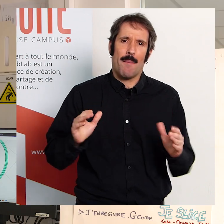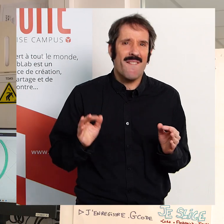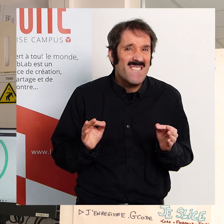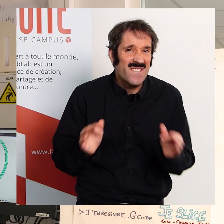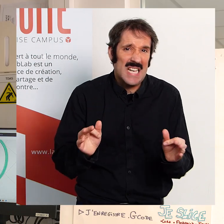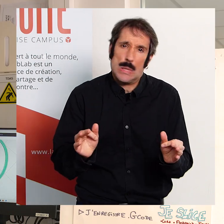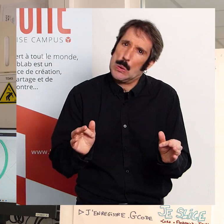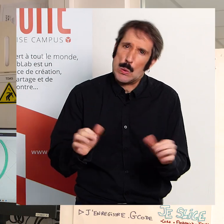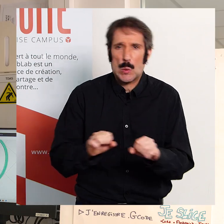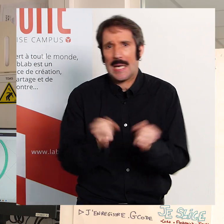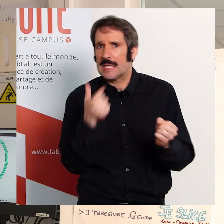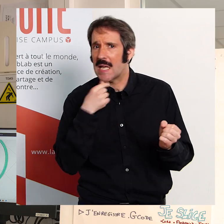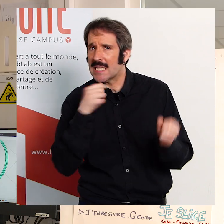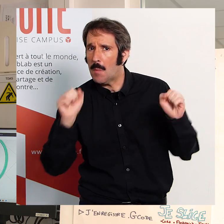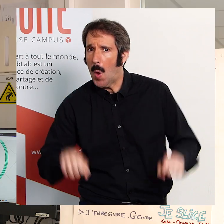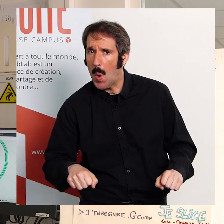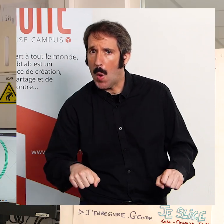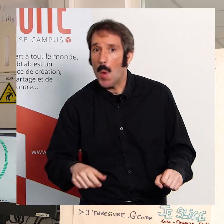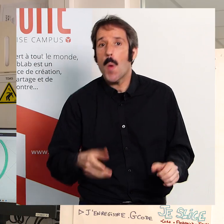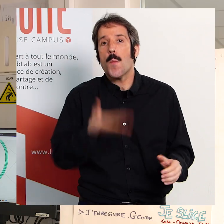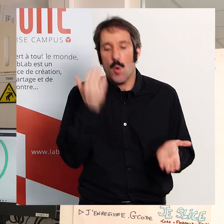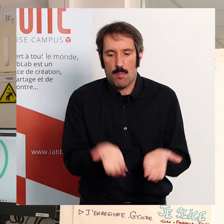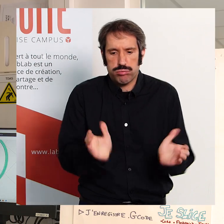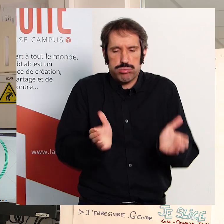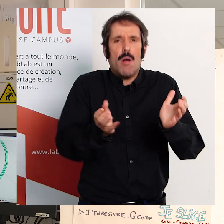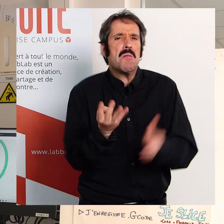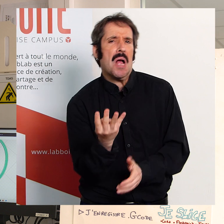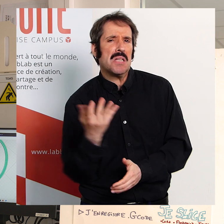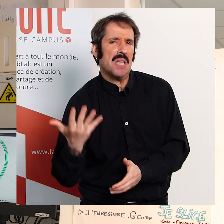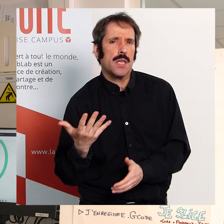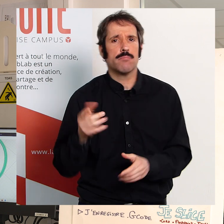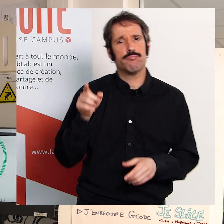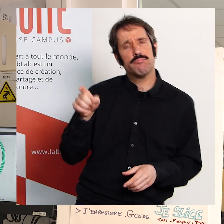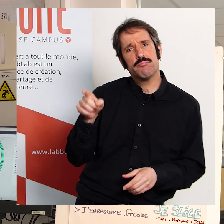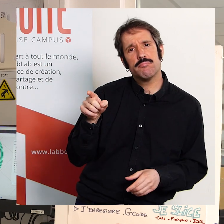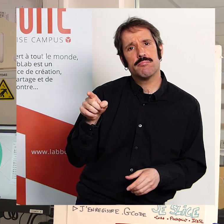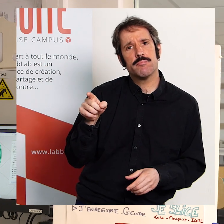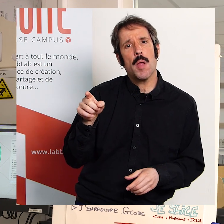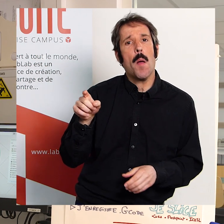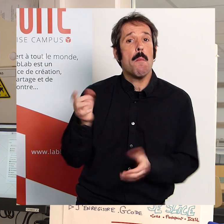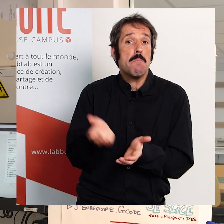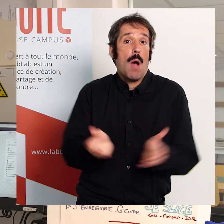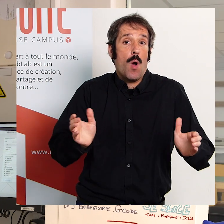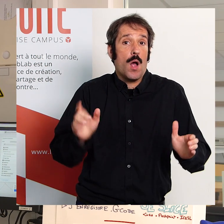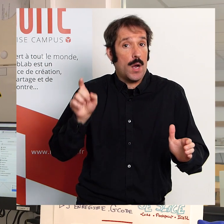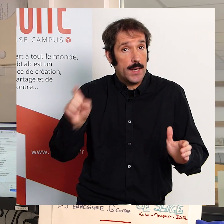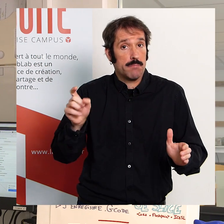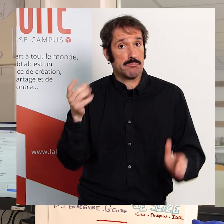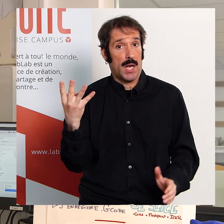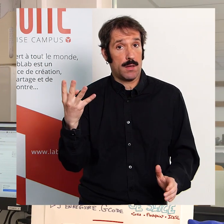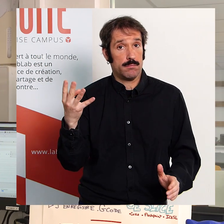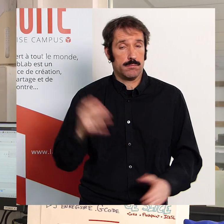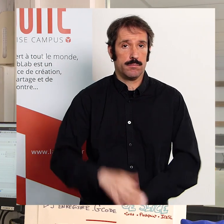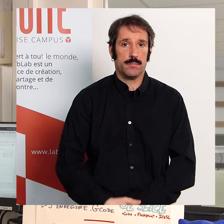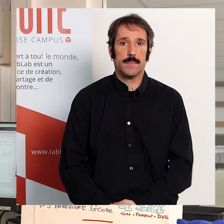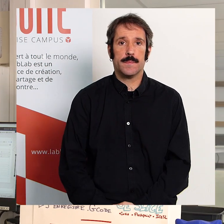ce qui est assez fin et assez fragile en réalité. Donc on va plutôt venir en mettre 4 ou 5. Donc ça se passe ici dans parois, et je vais